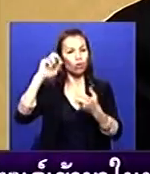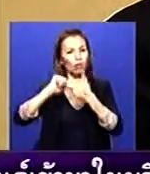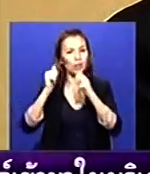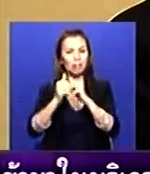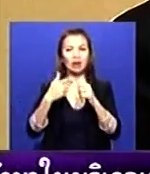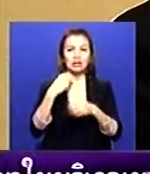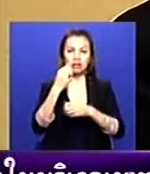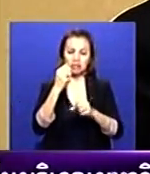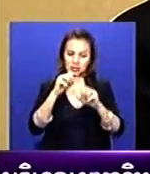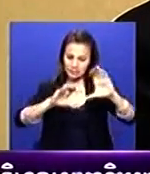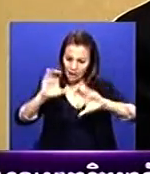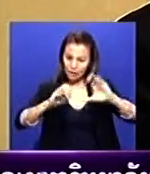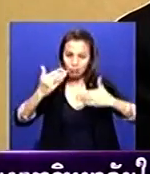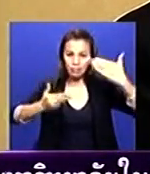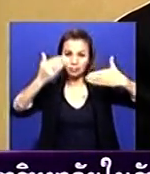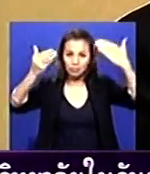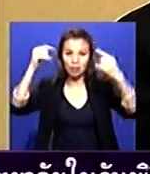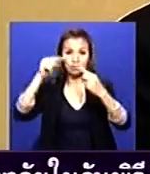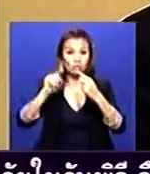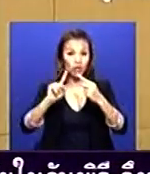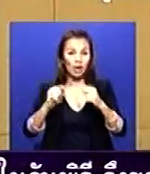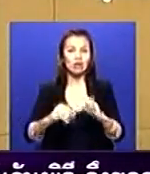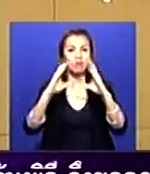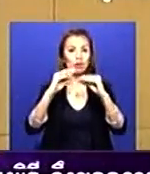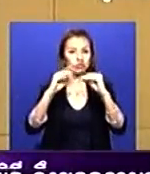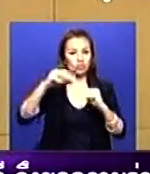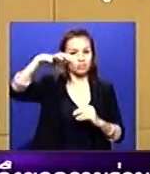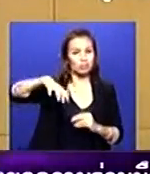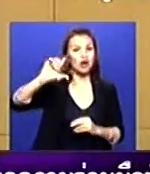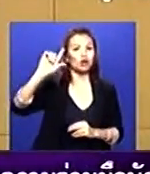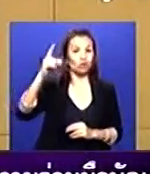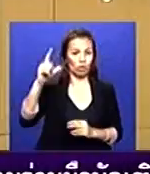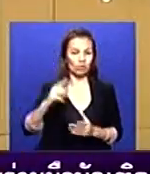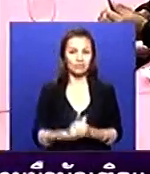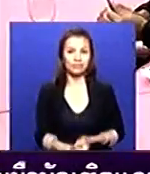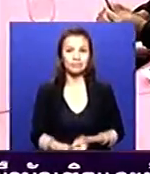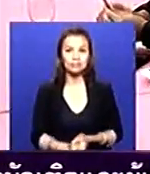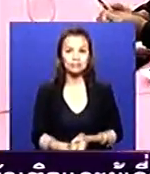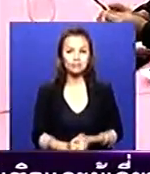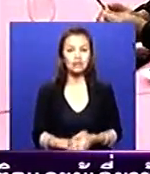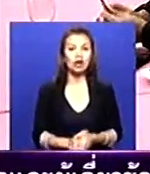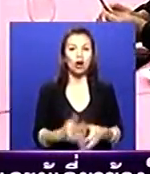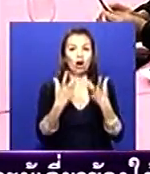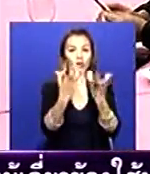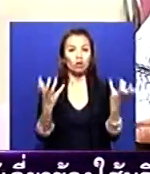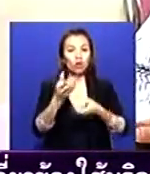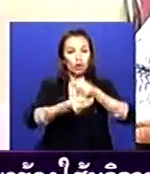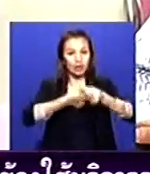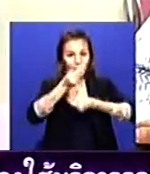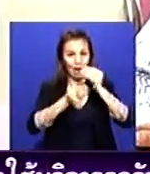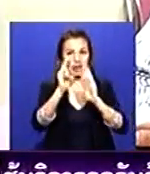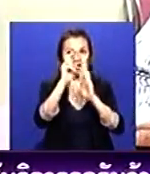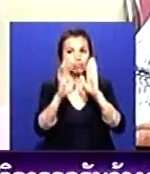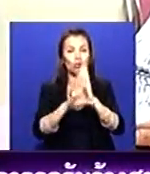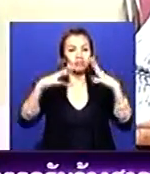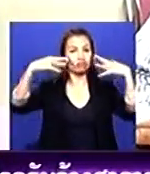าคมที่ศูนย์แสดงสินค้าและการประชุม Impact เมืองทองธานีซึ่งจะเป็นงานแสดงสินค้านานาชาติด้านระบบไฟฟ้าและเ